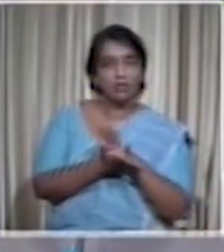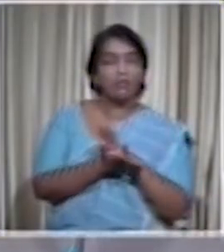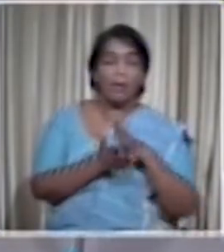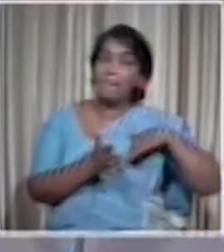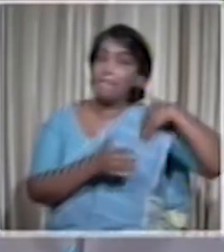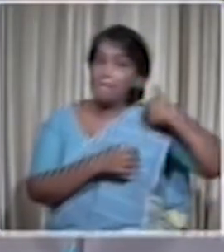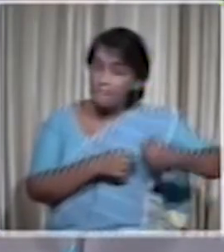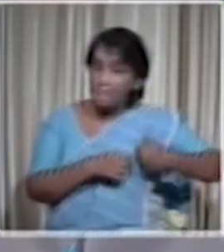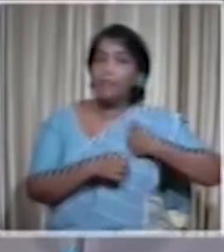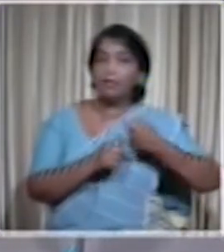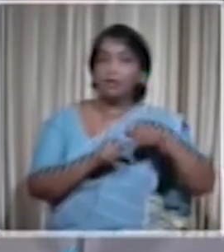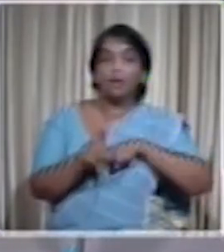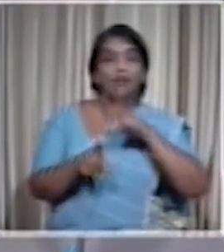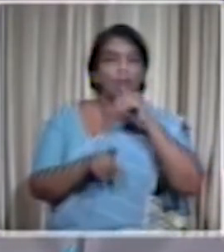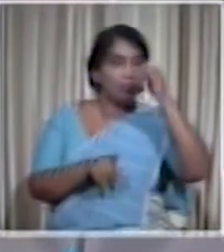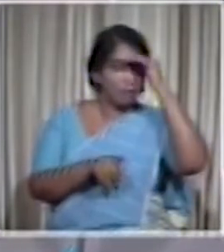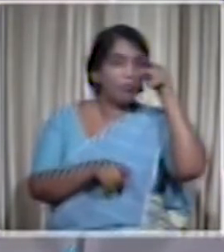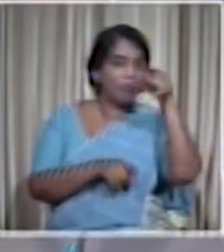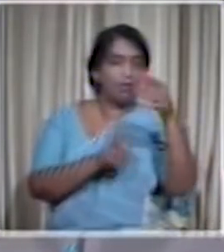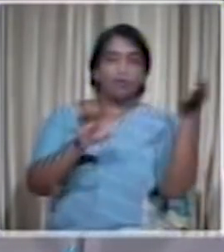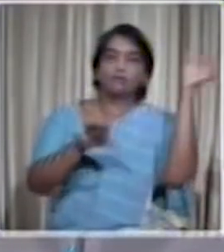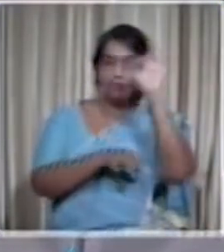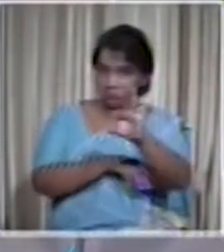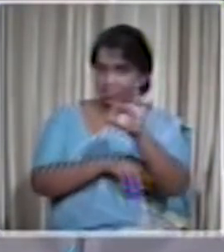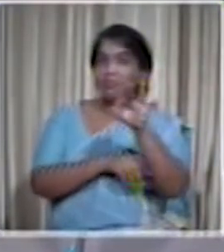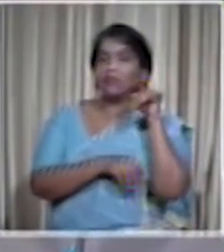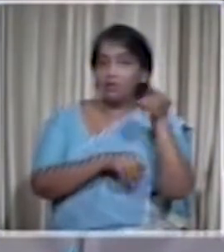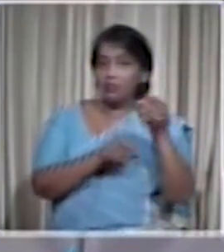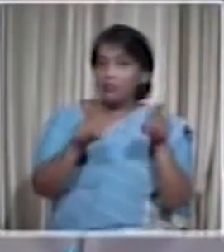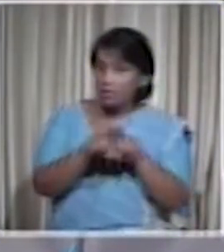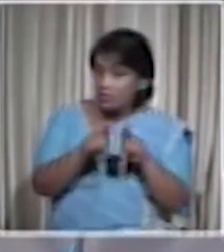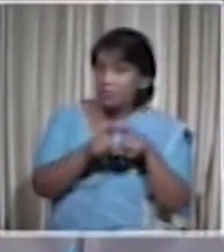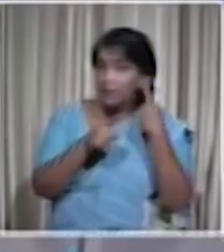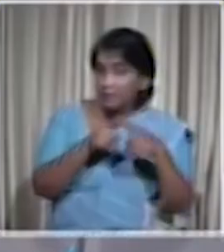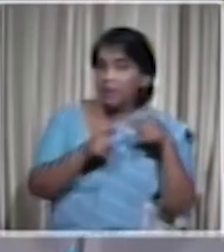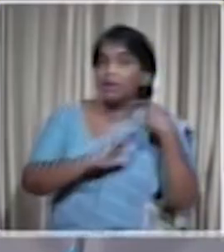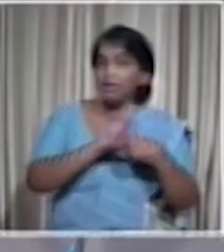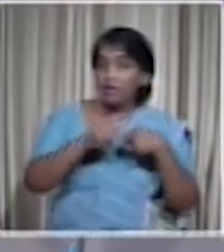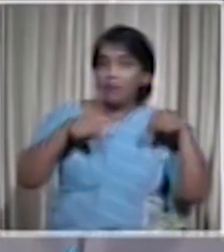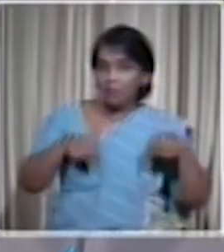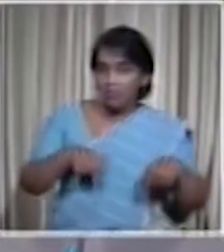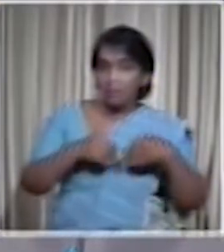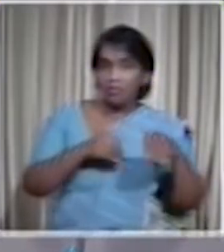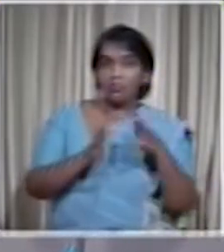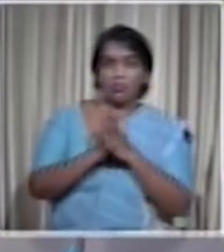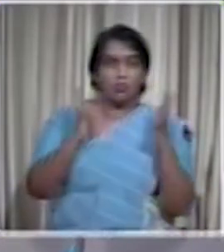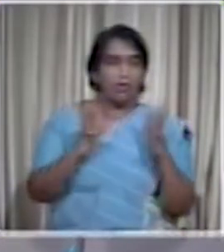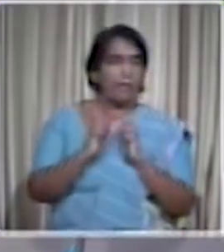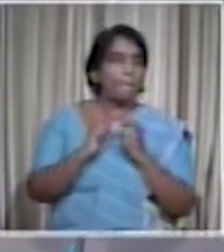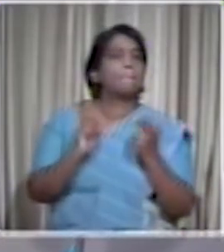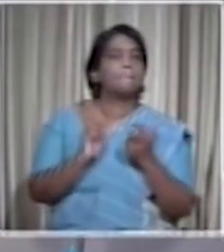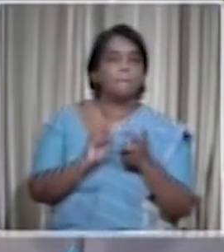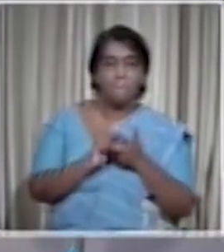පුරෝගාමියා බවට කතානායකතුමා හැටියට තමුන්වහන්සේ පත් වෙන්න එහෙම වුණොත් විතරයි මේ රටේ අද ඇතිවීමින් තිබෙන ඉතා විනාශකාරී